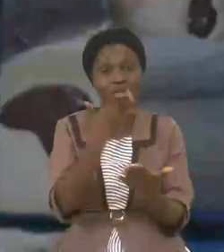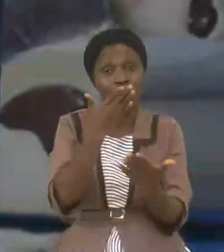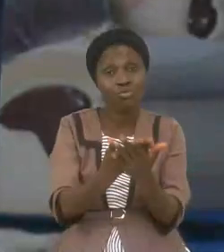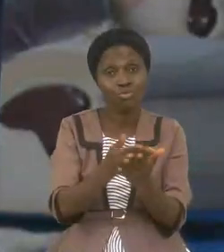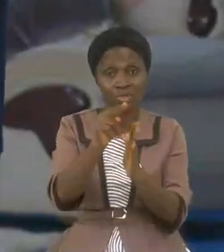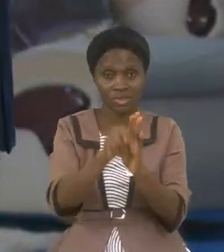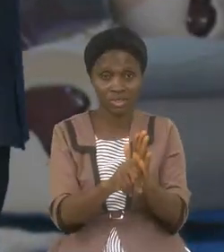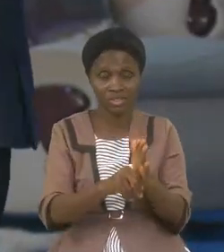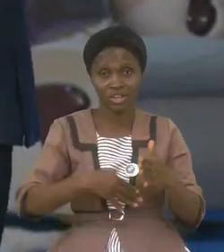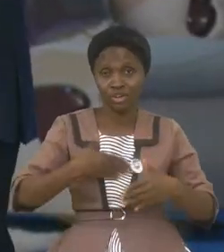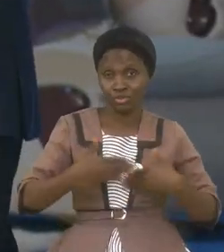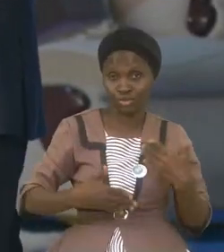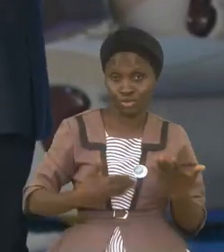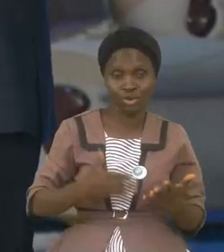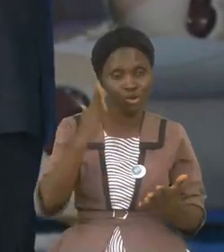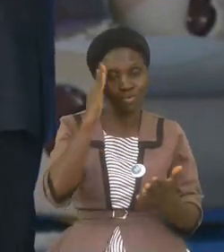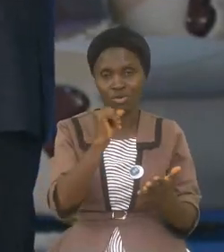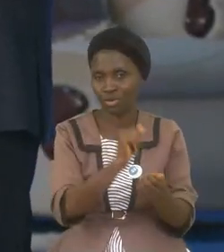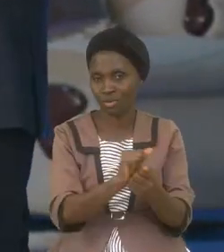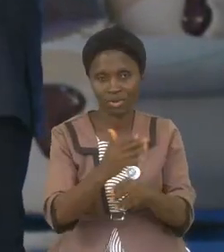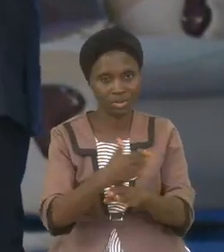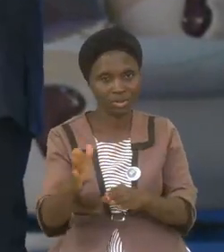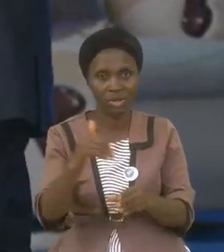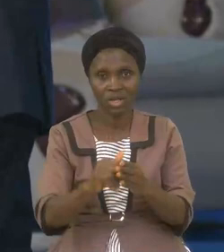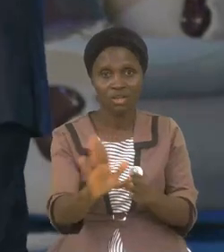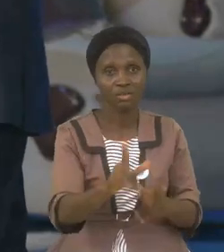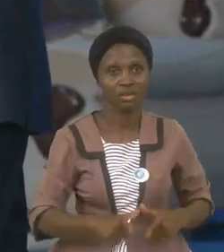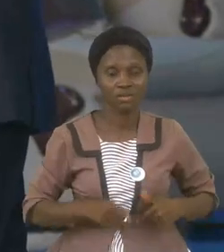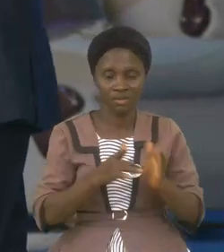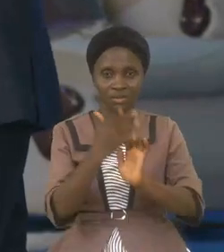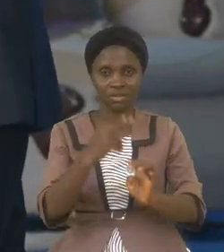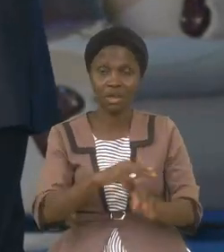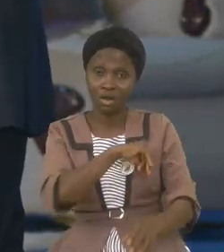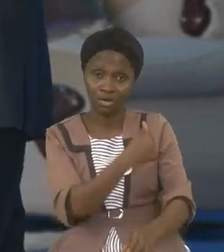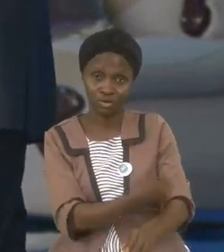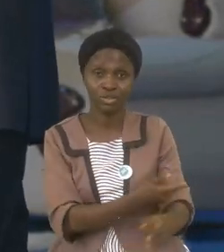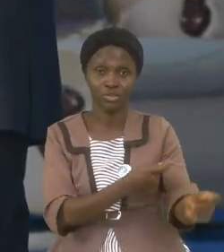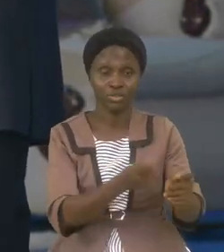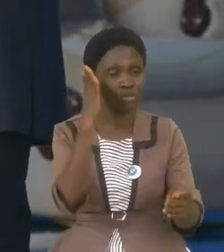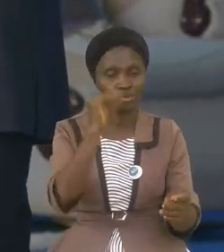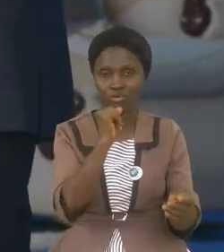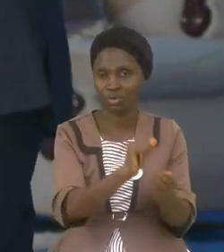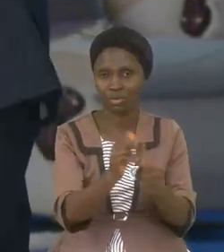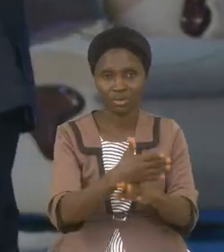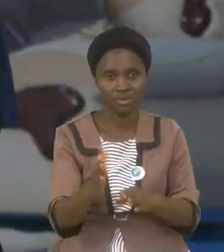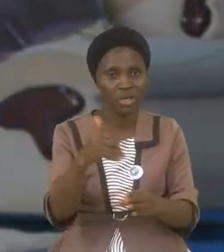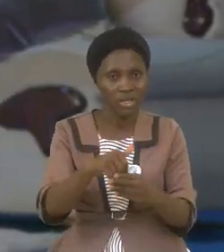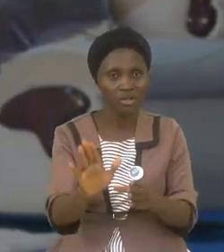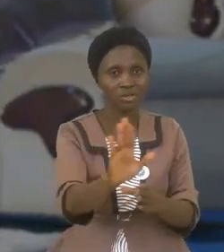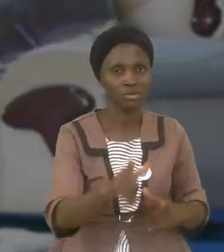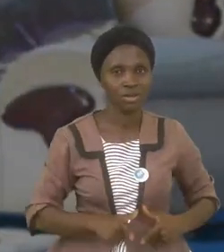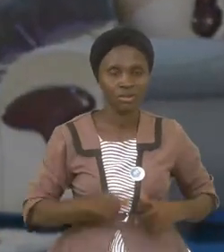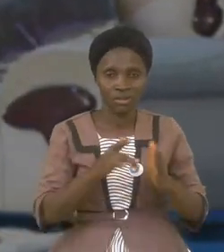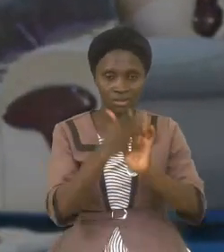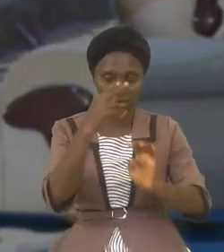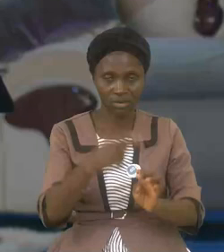royaume. La bonté ne va jamais s'en passer, ne va jamais se passer de votre vie. La joie, l'autorité, la domination, la